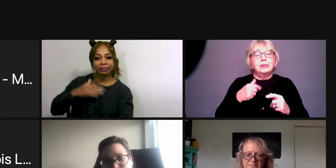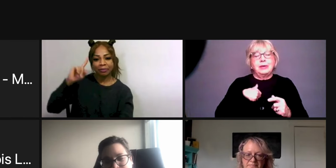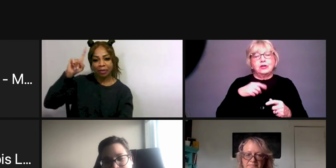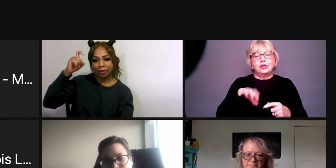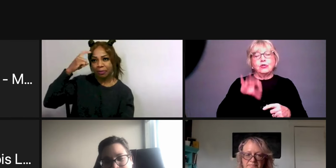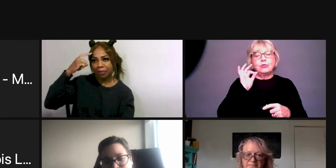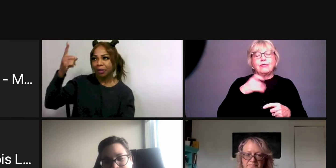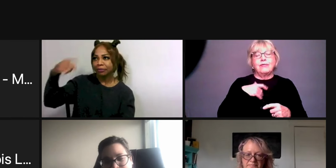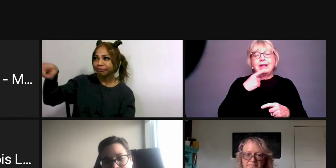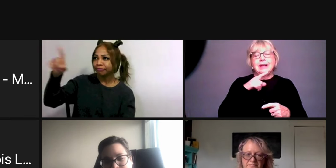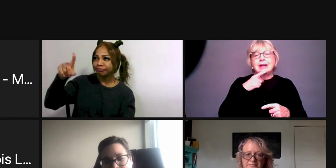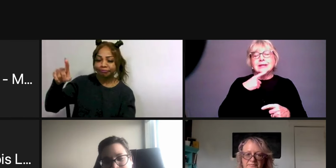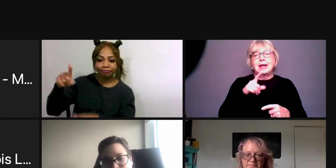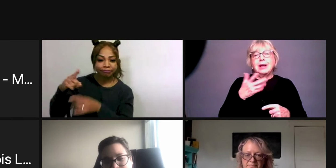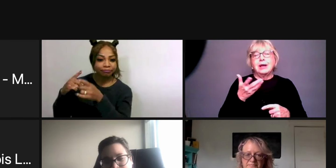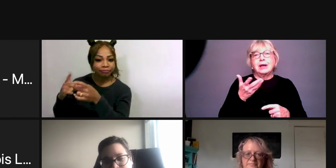intéressant